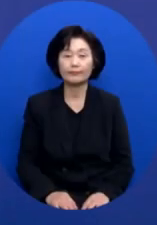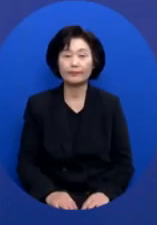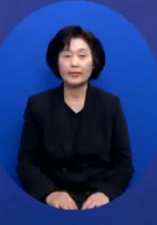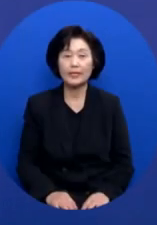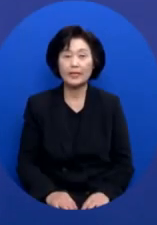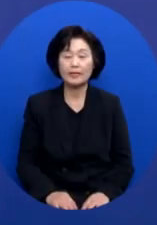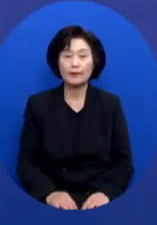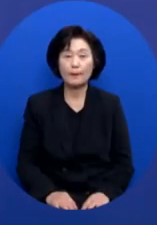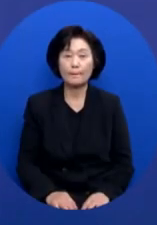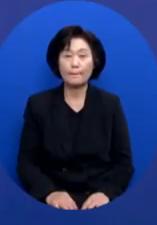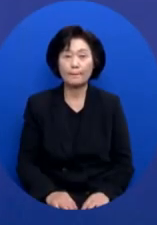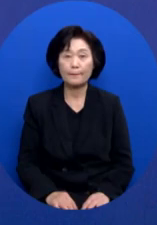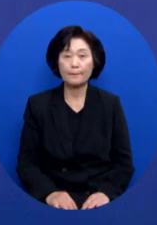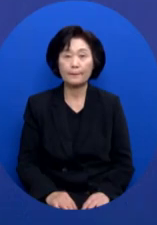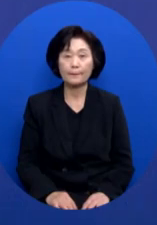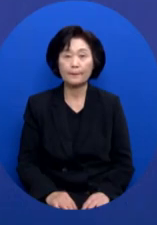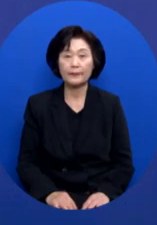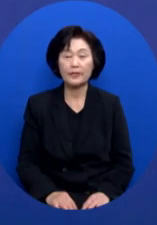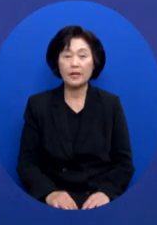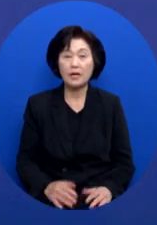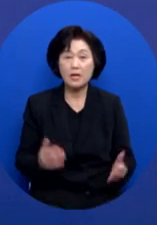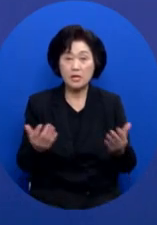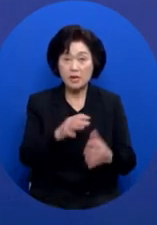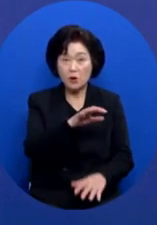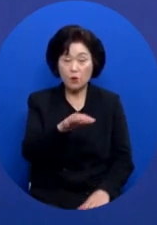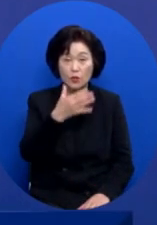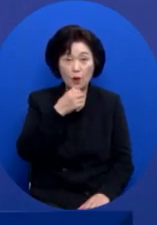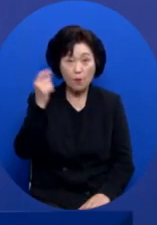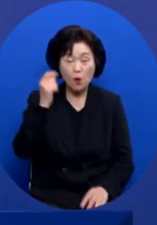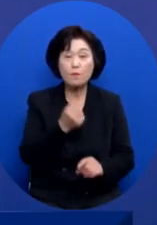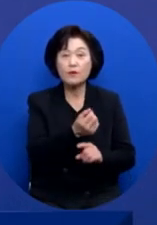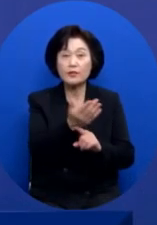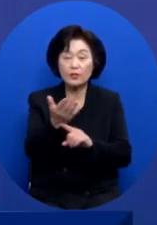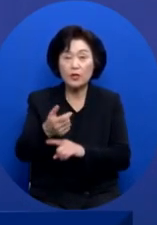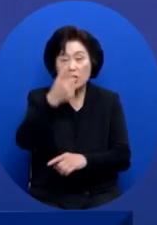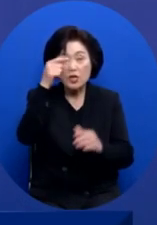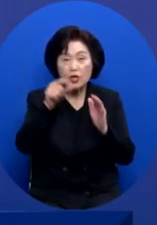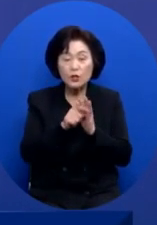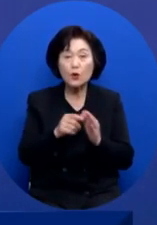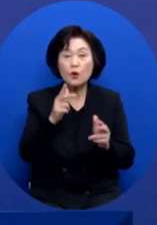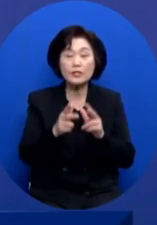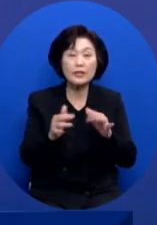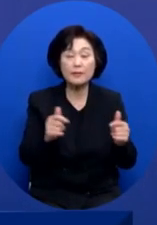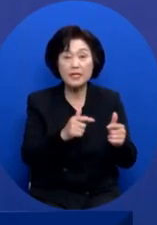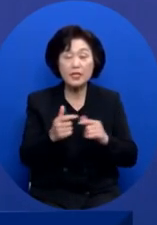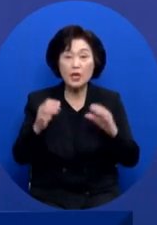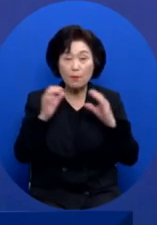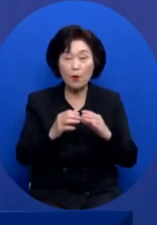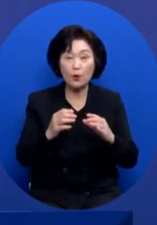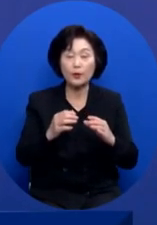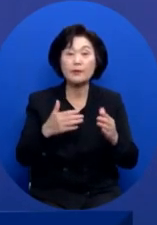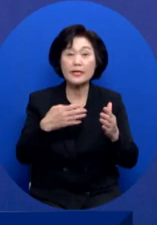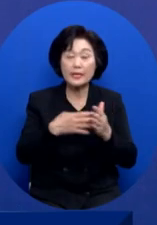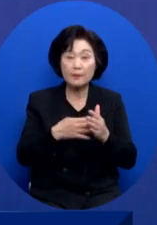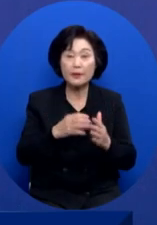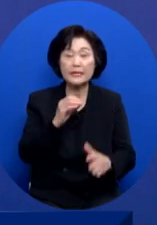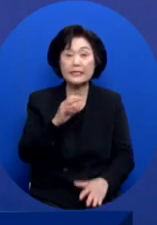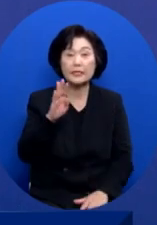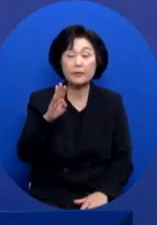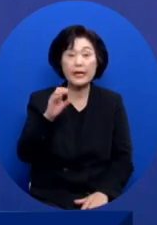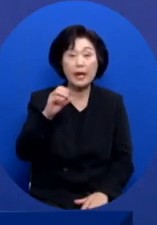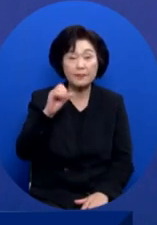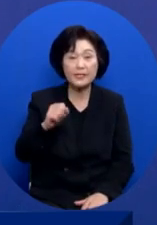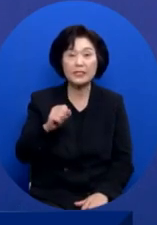각 지역별 소식입니다. 일터에서 복음을 전하는 기독 실업인들의 모임인 사단법인 CBMC는 국내 290여